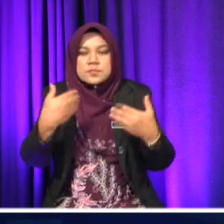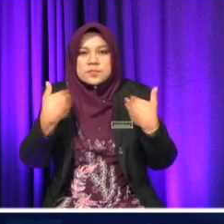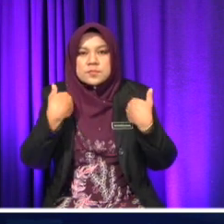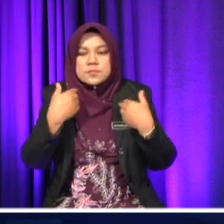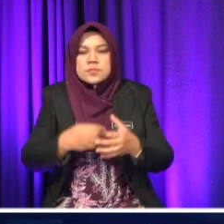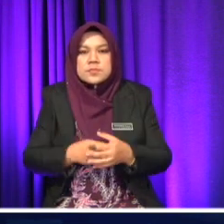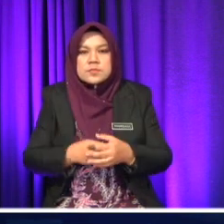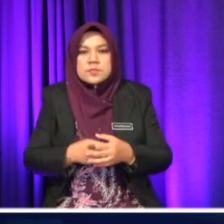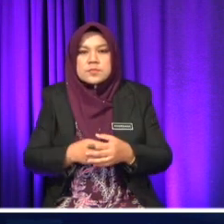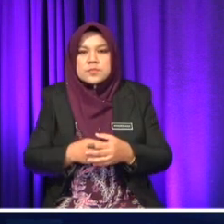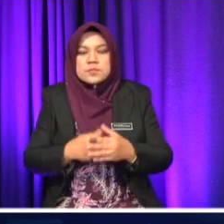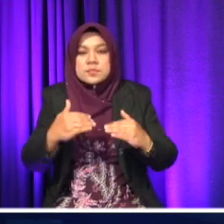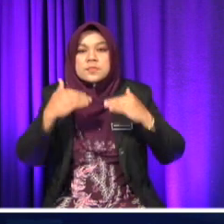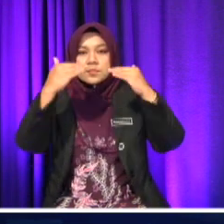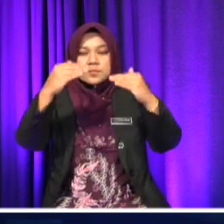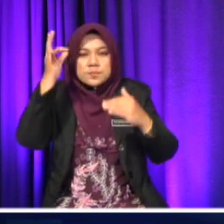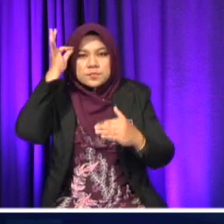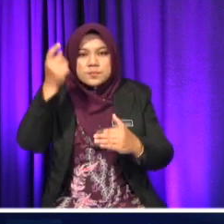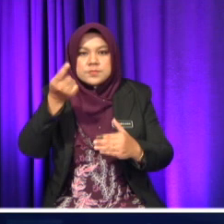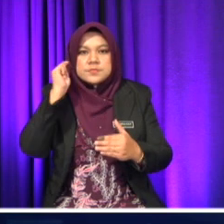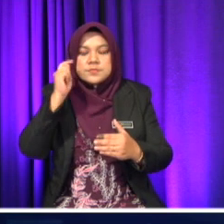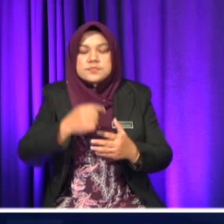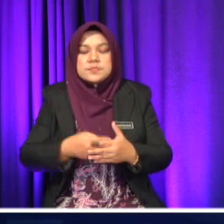arah pemikiran tadi lah ya